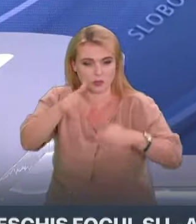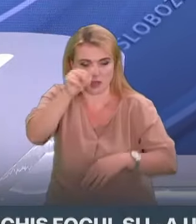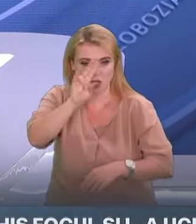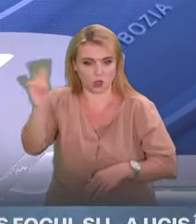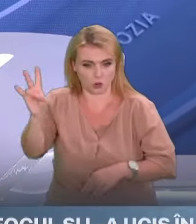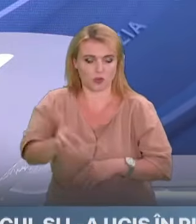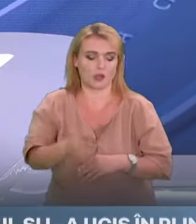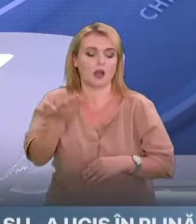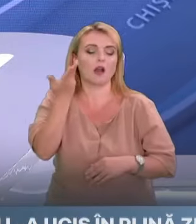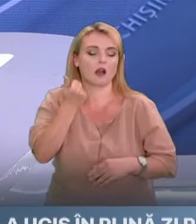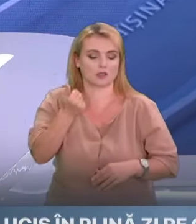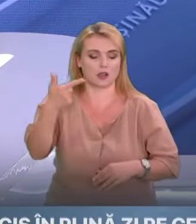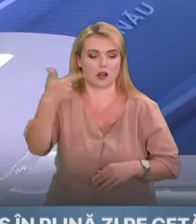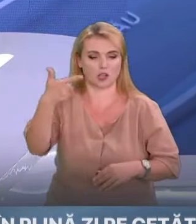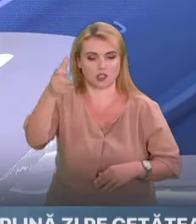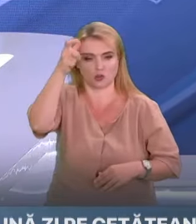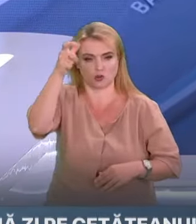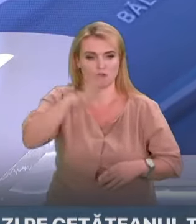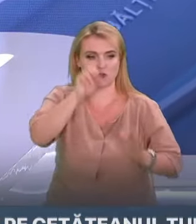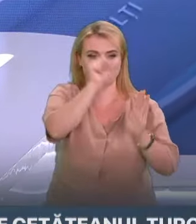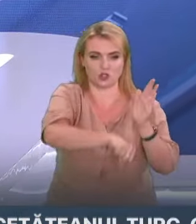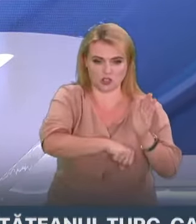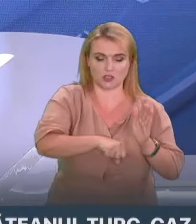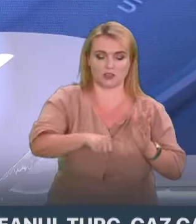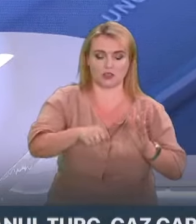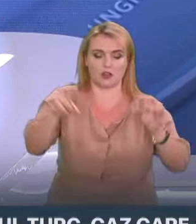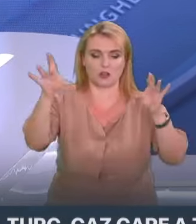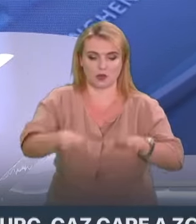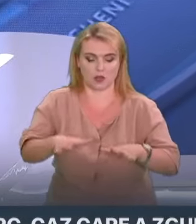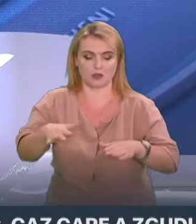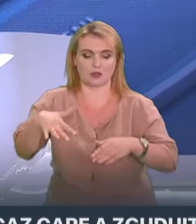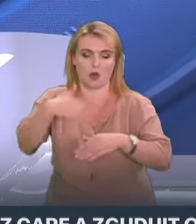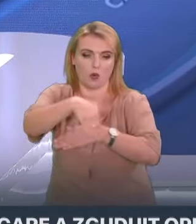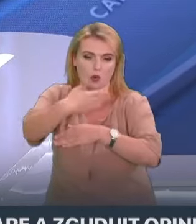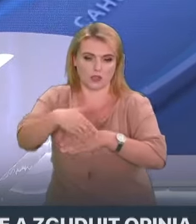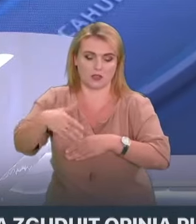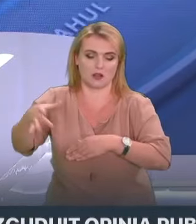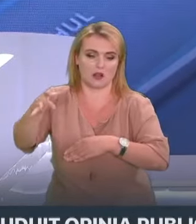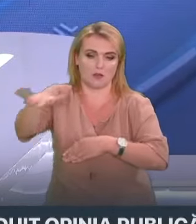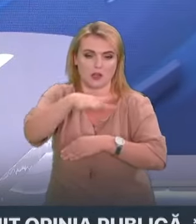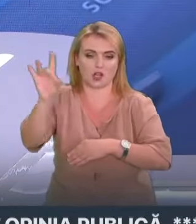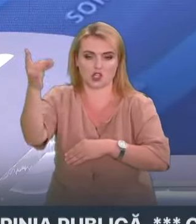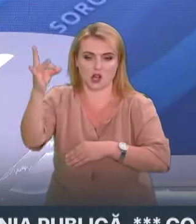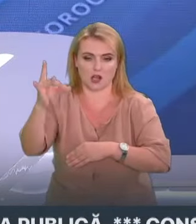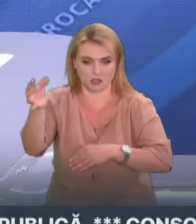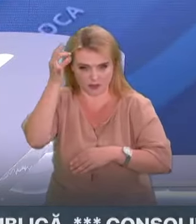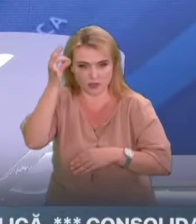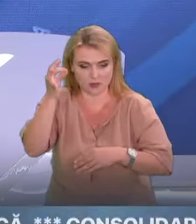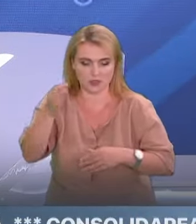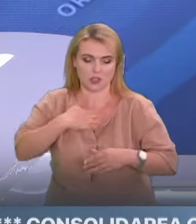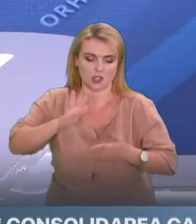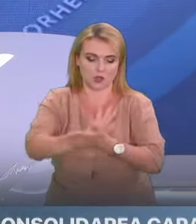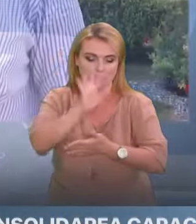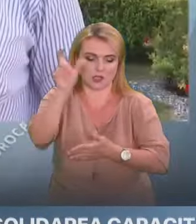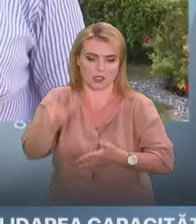turc, caz care a zguduit opinia publică. Colega noastră, Valeria Tăbârț, a urmărit declarațiile și vine cu amănunte. Valeria, bună ziua,